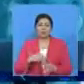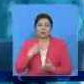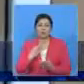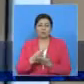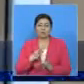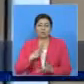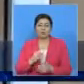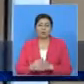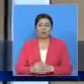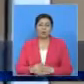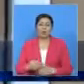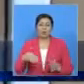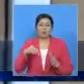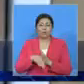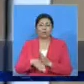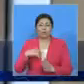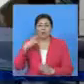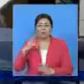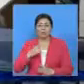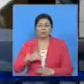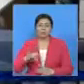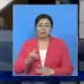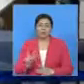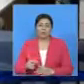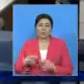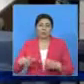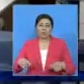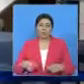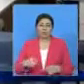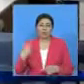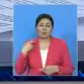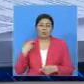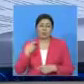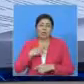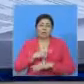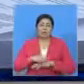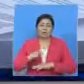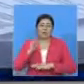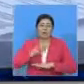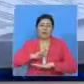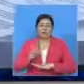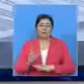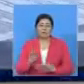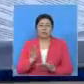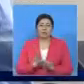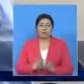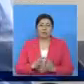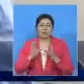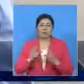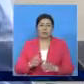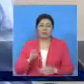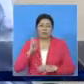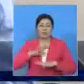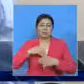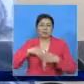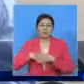жауапқа тартылды. Оның қатарында Қазақстан Республикасының азаматтарынан бөлек шетел азаматтары да бар. Біразы соттың қаулысымен ел аумағынан